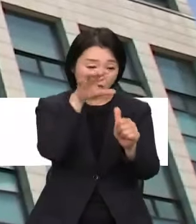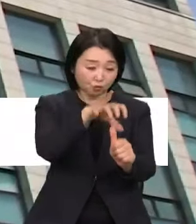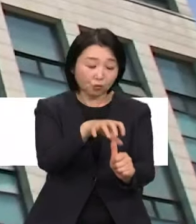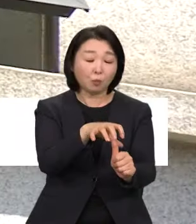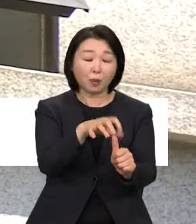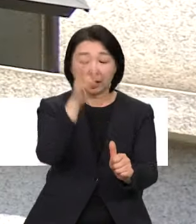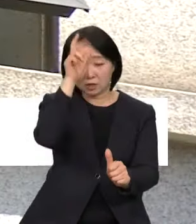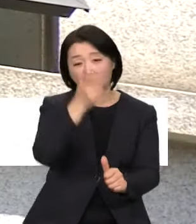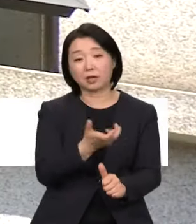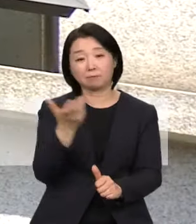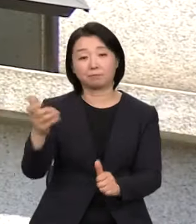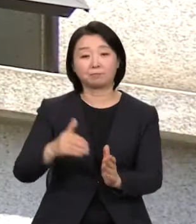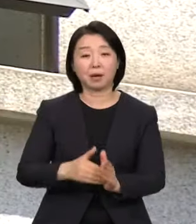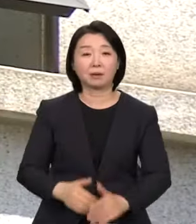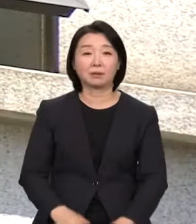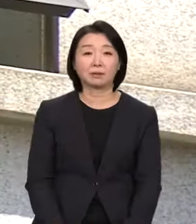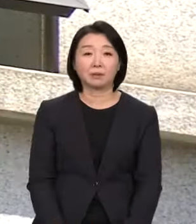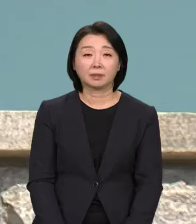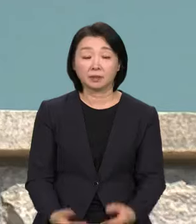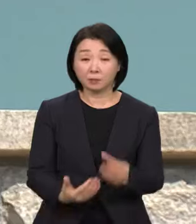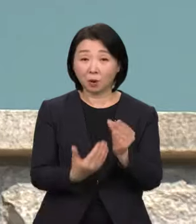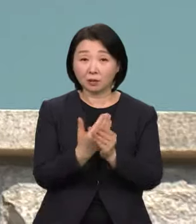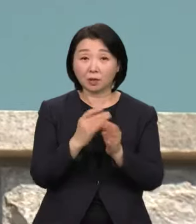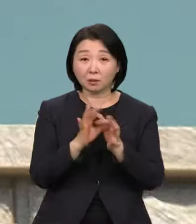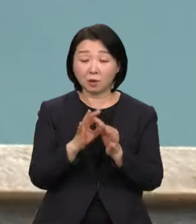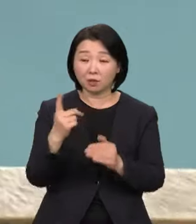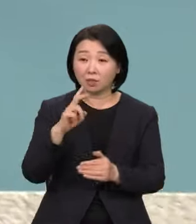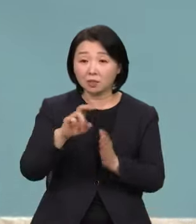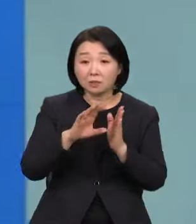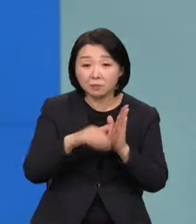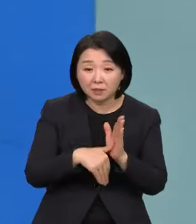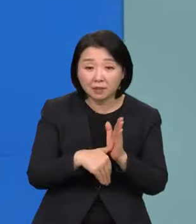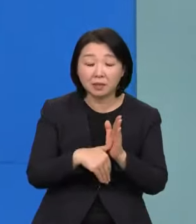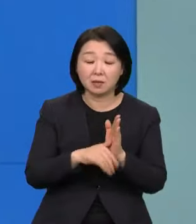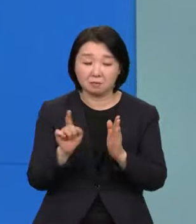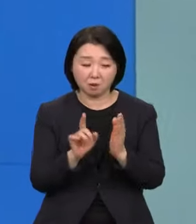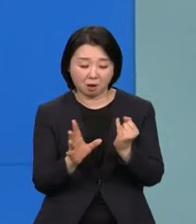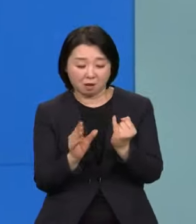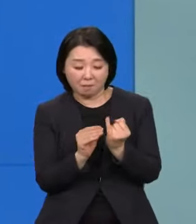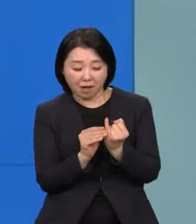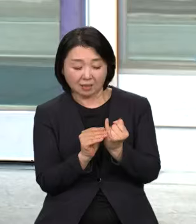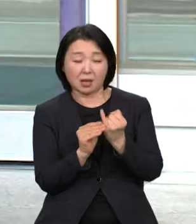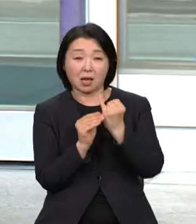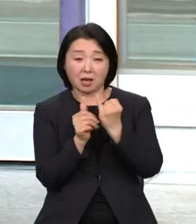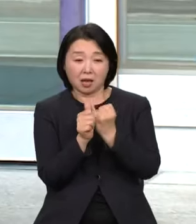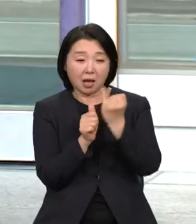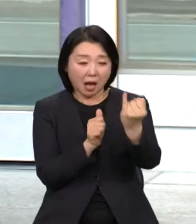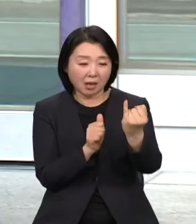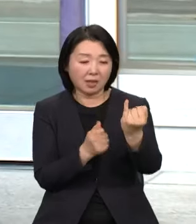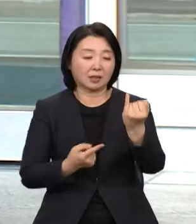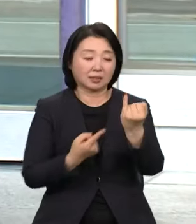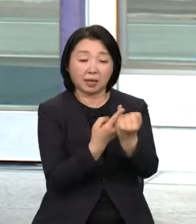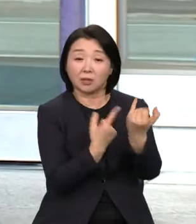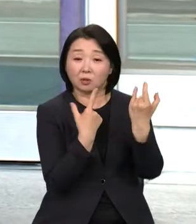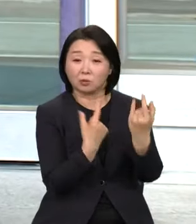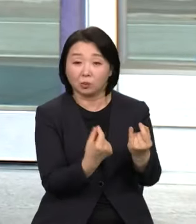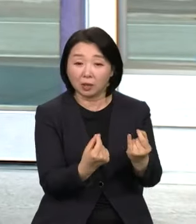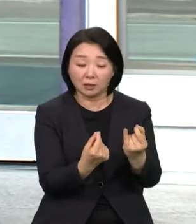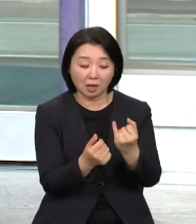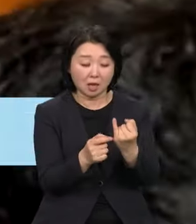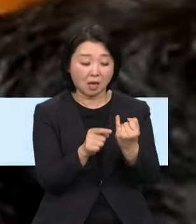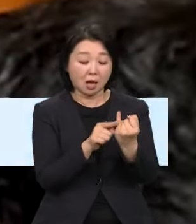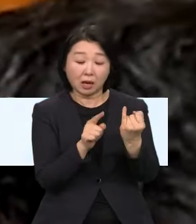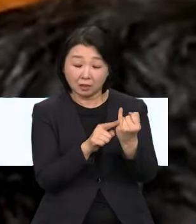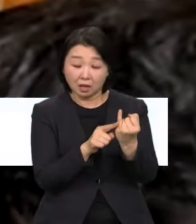검찰에 넘겼습니다 이번 사건은 지난 2011년 있었던 만삭 아내 살인 사건과 비슷합니다 당시 아내가